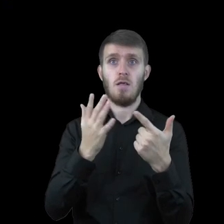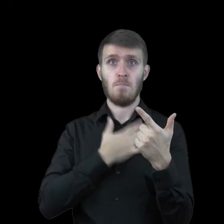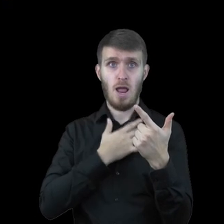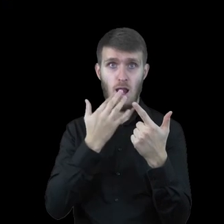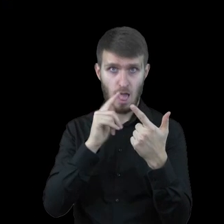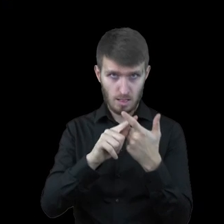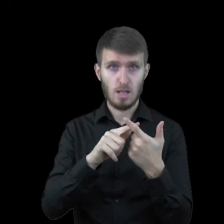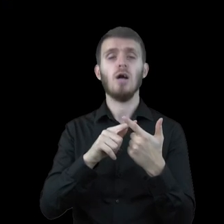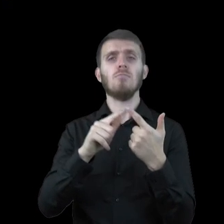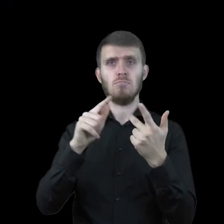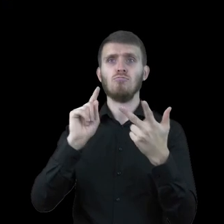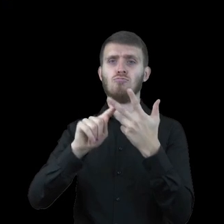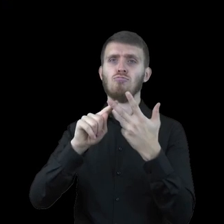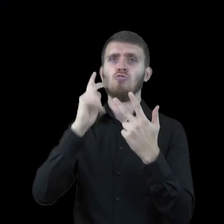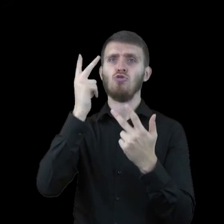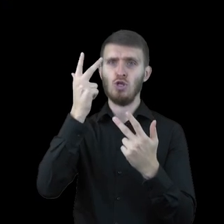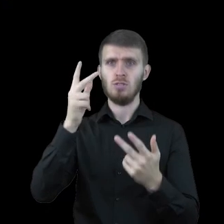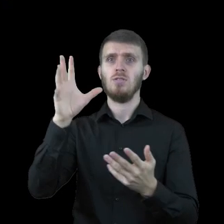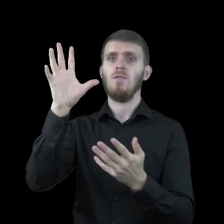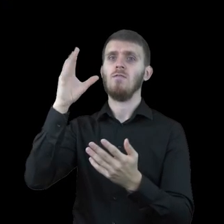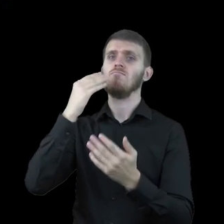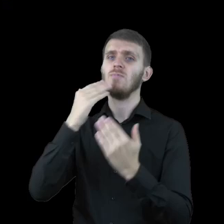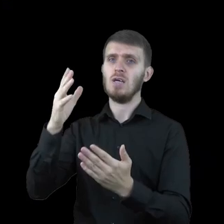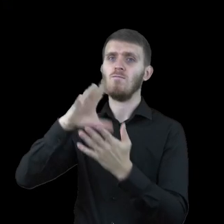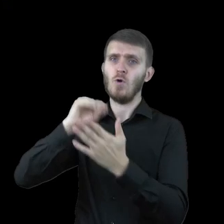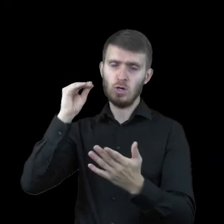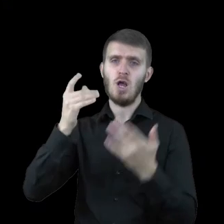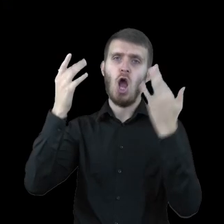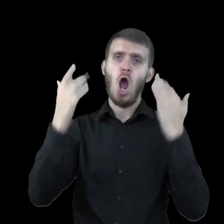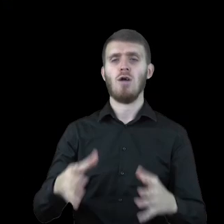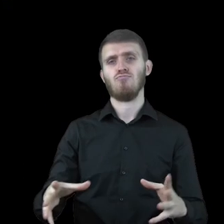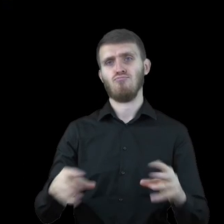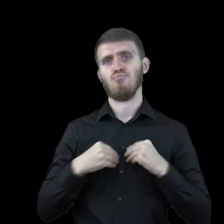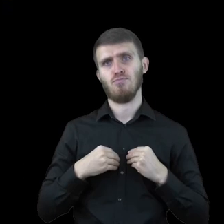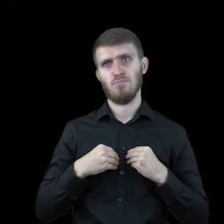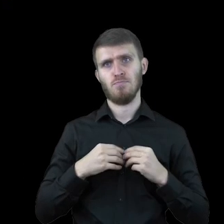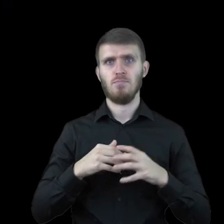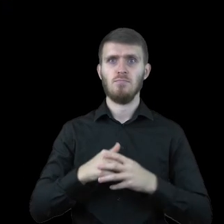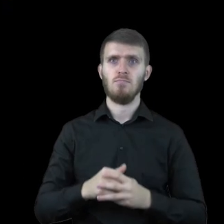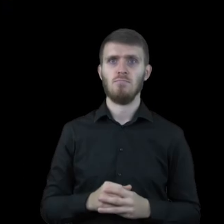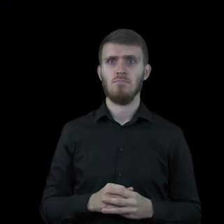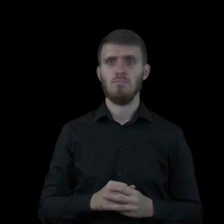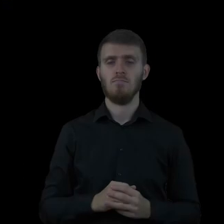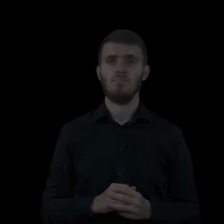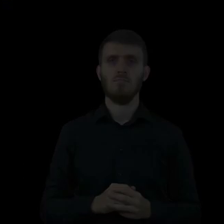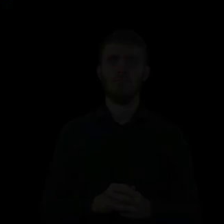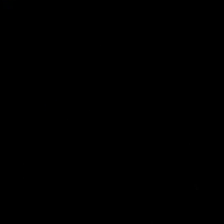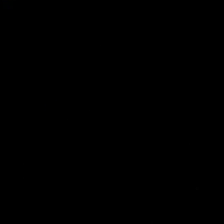możemy policzyć długość trzeciego boku. I mam nadzieję, że ta lekcja będzie bardzo pomocna.